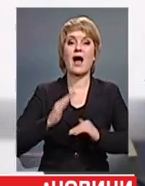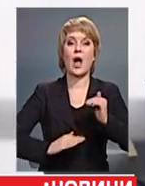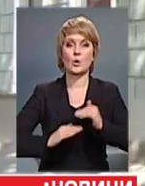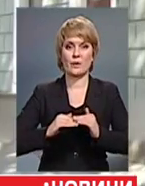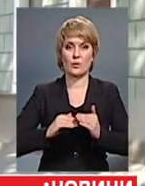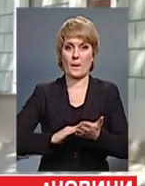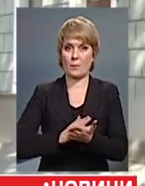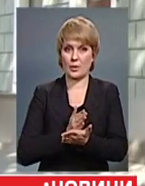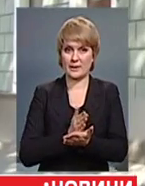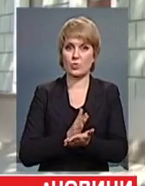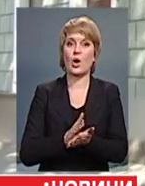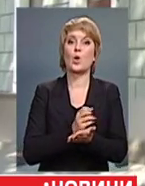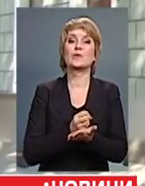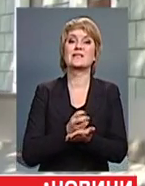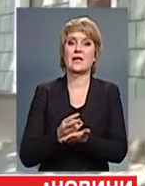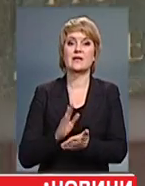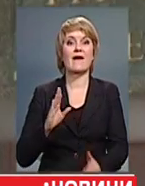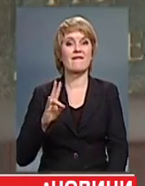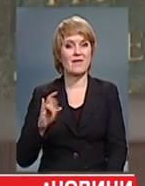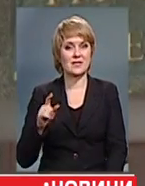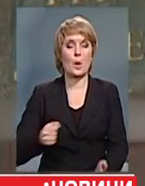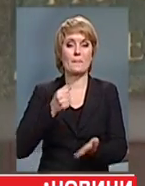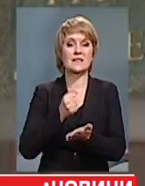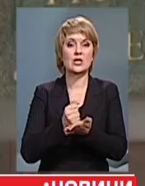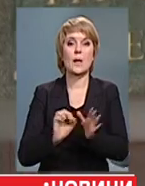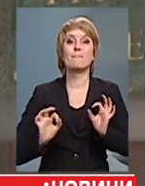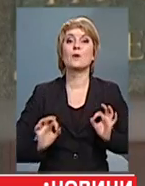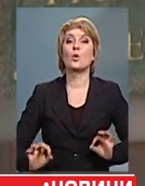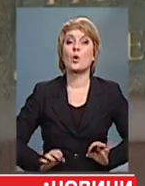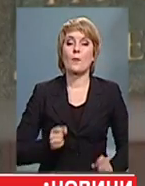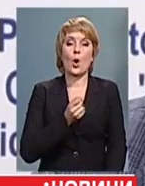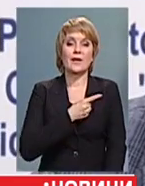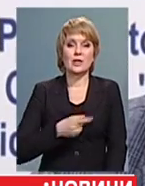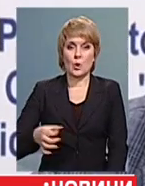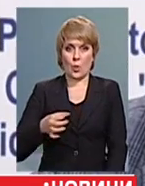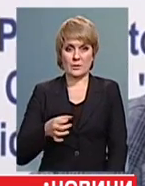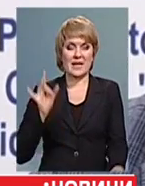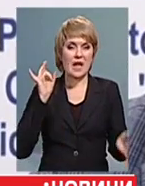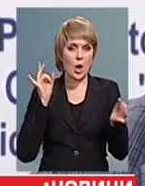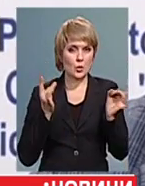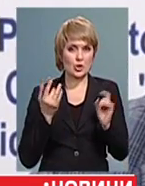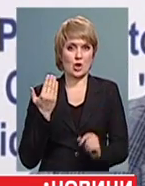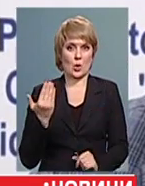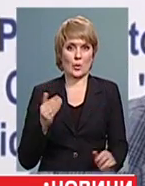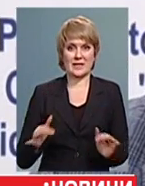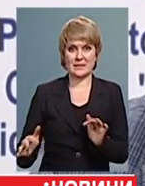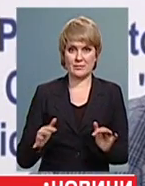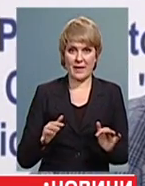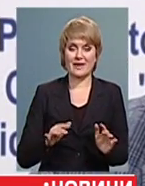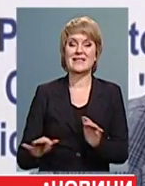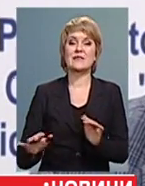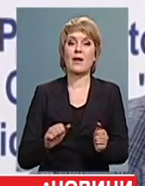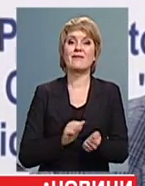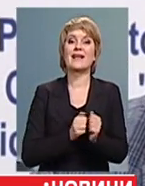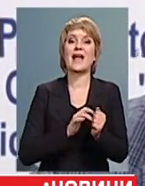люстрацію. У вересні Давида Саквареллідзе призначили ще й прокурором Одеської області. Найгучніша з його справ – це справа діамантових прокурорів, яких затримали